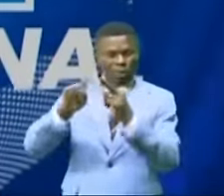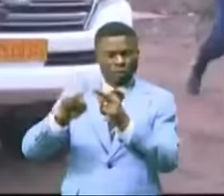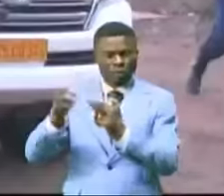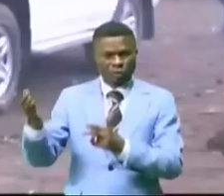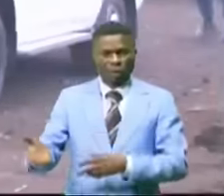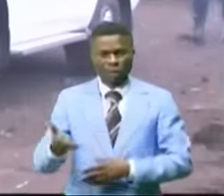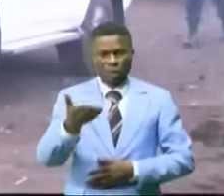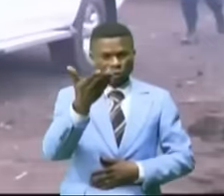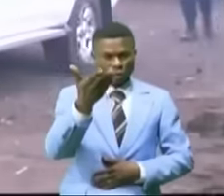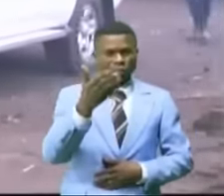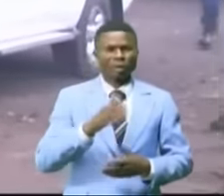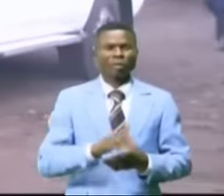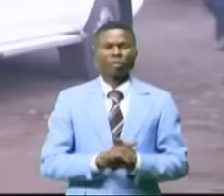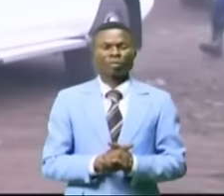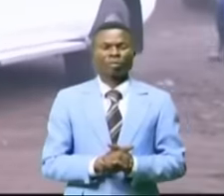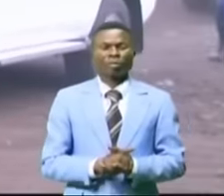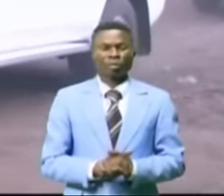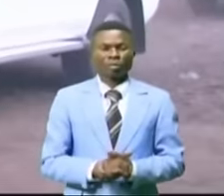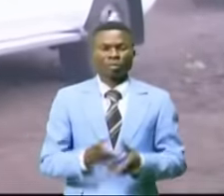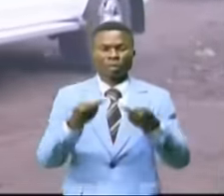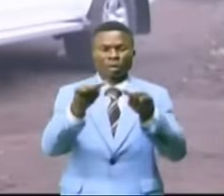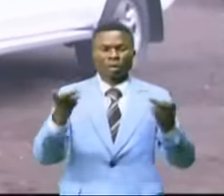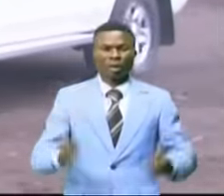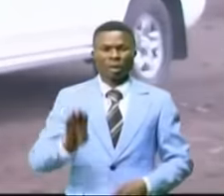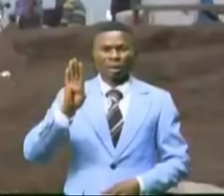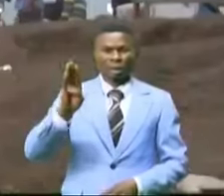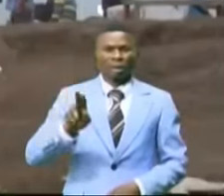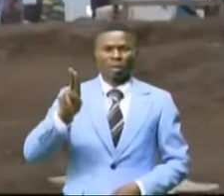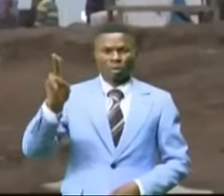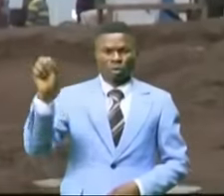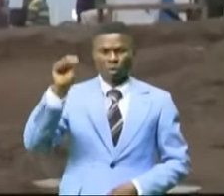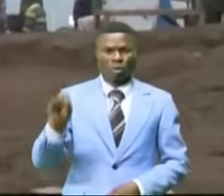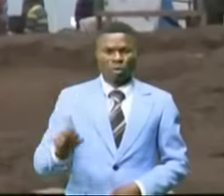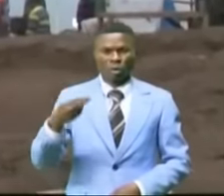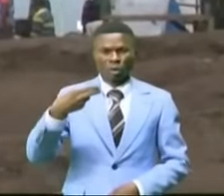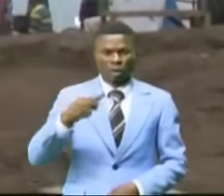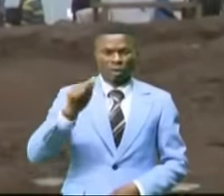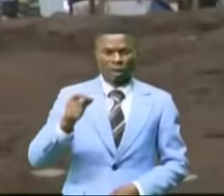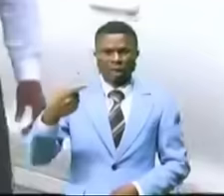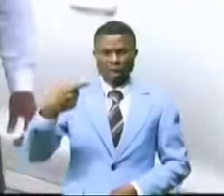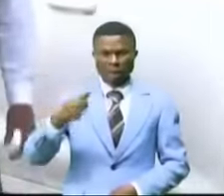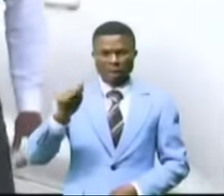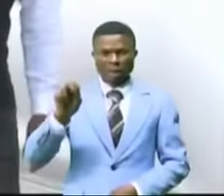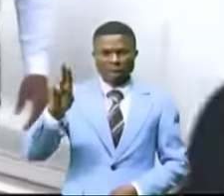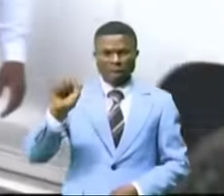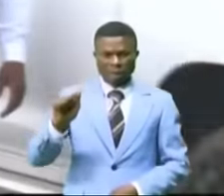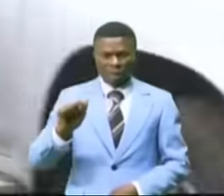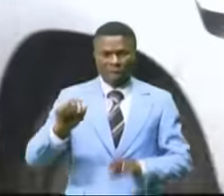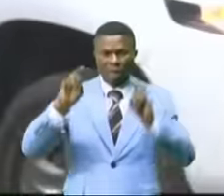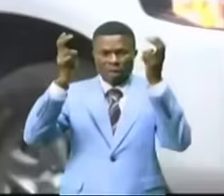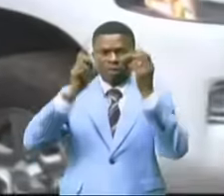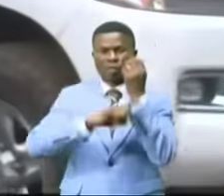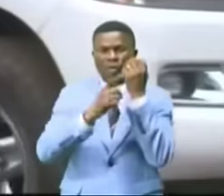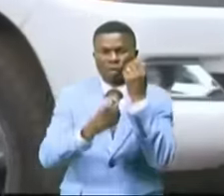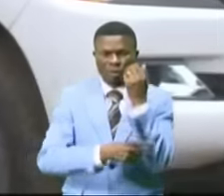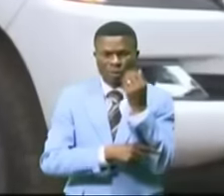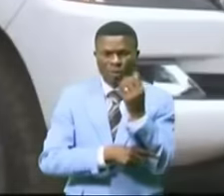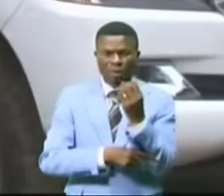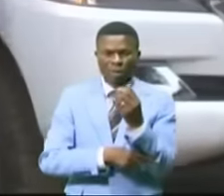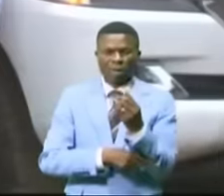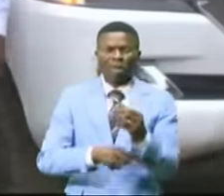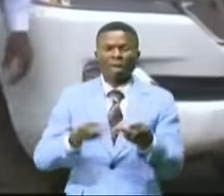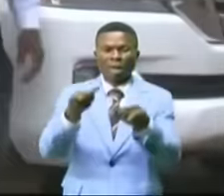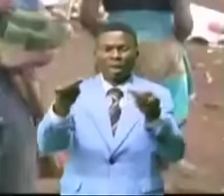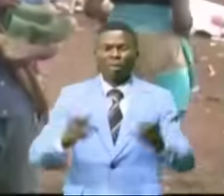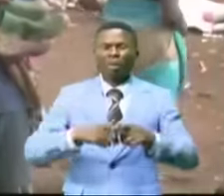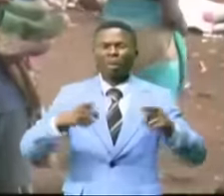Makuntima. Site de Bouchagara aux environs de Goma. Il s'agit ici d'un vaste camp